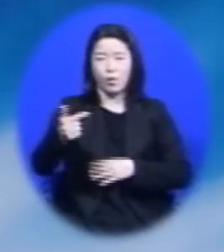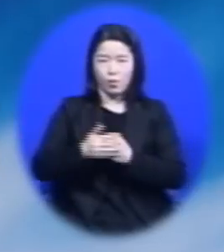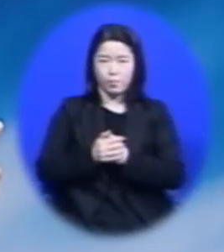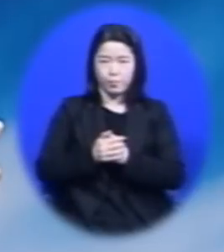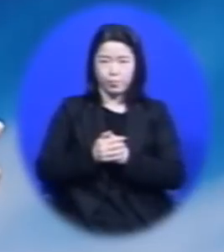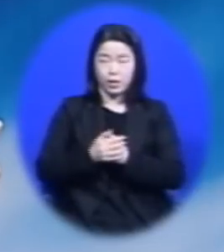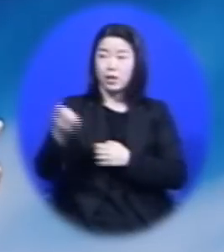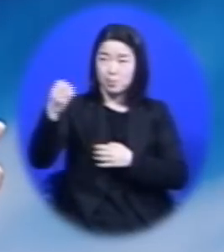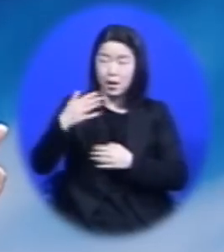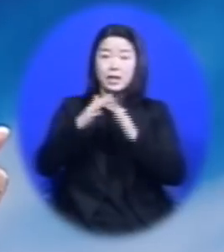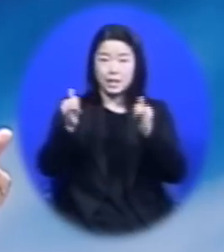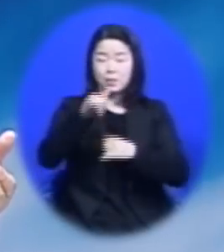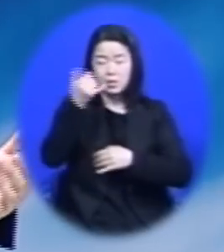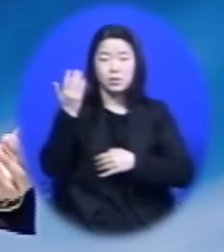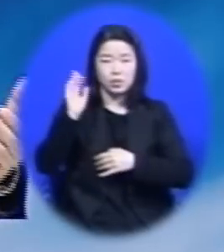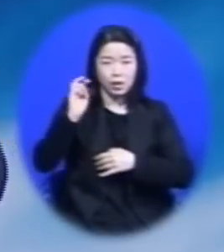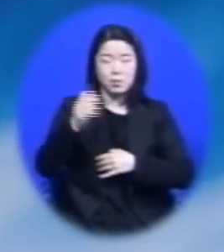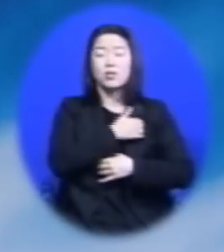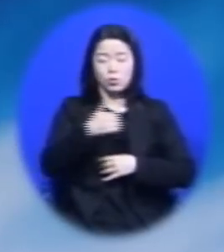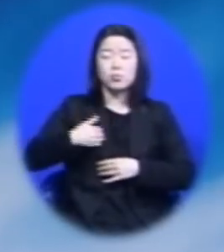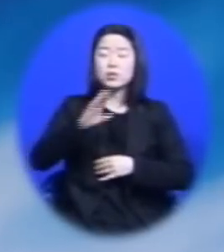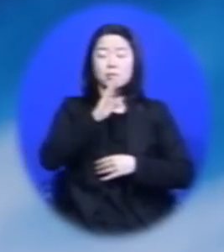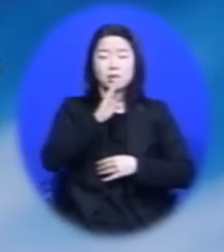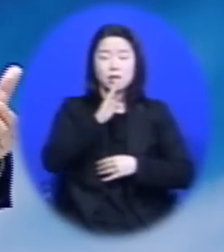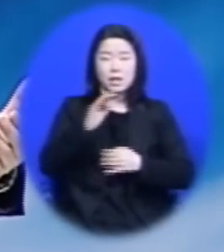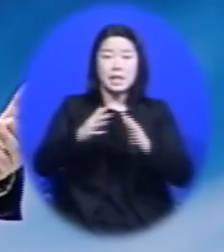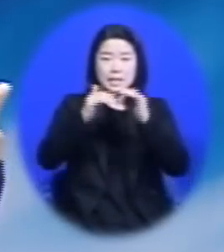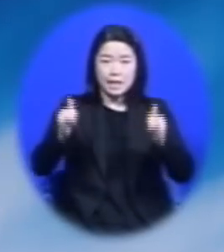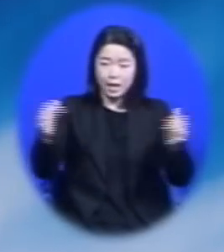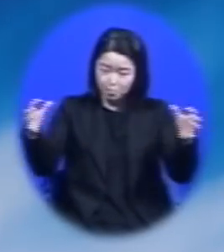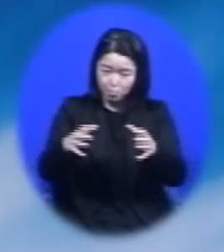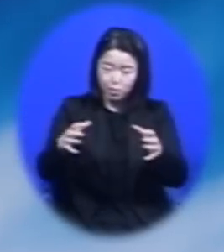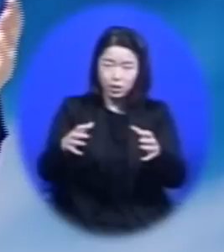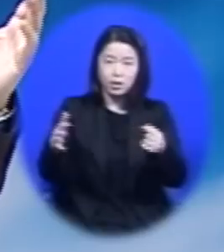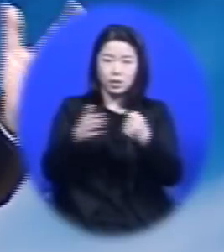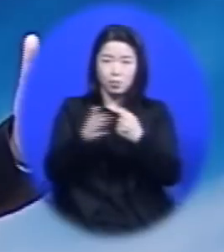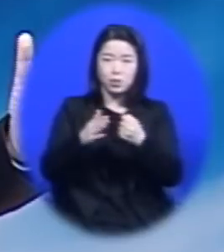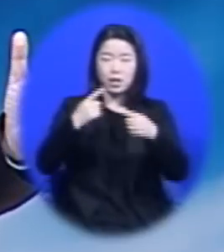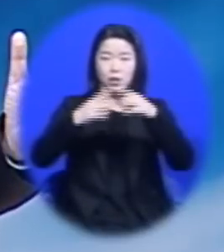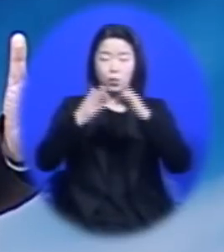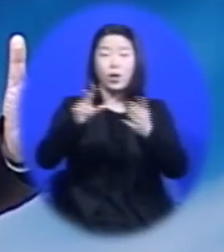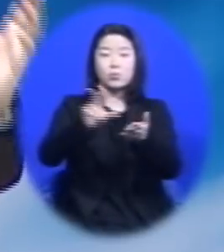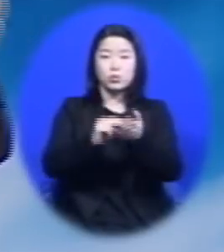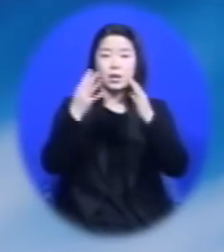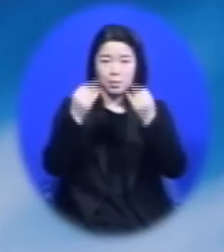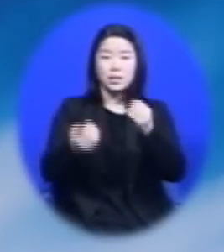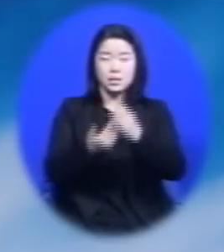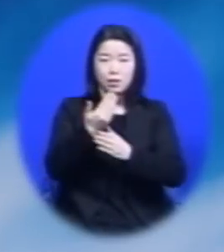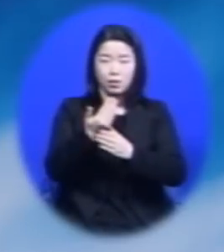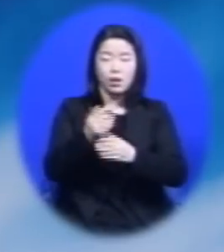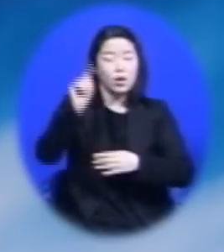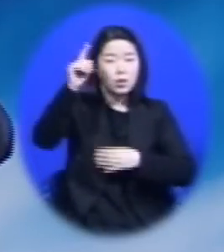충분히 그렇습니다네 사람들끼리 모인 곳이기 때문에 교회에도 문제가 많습니다 교회를